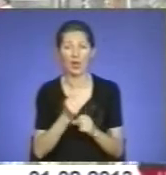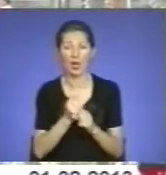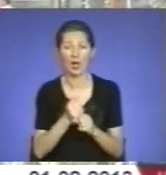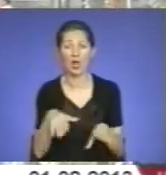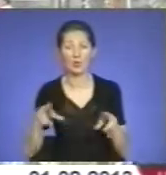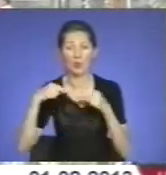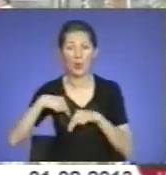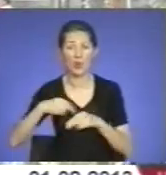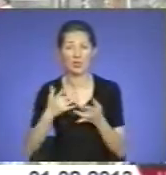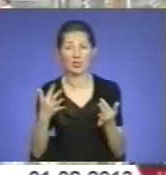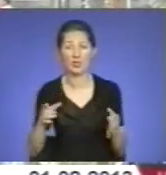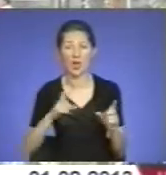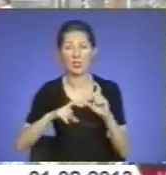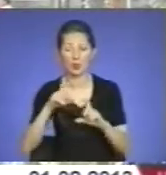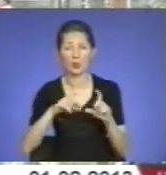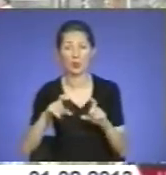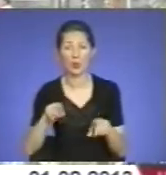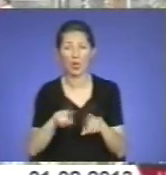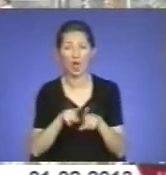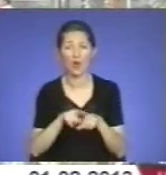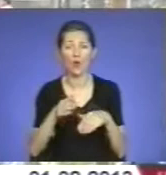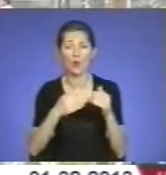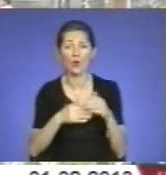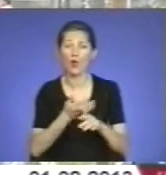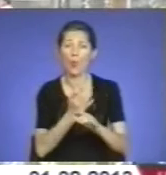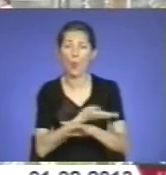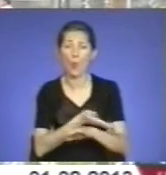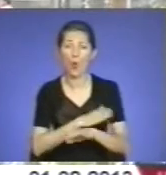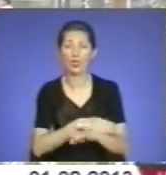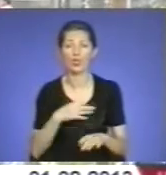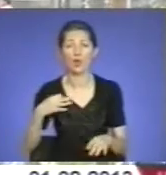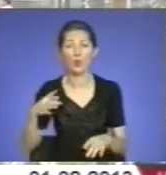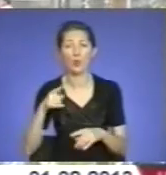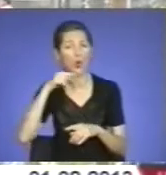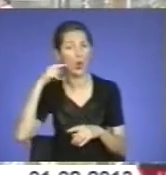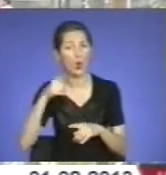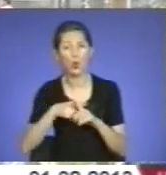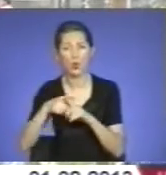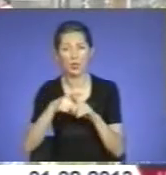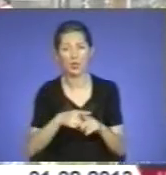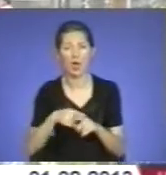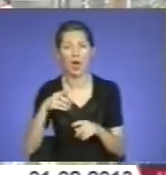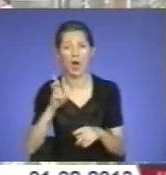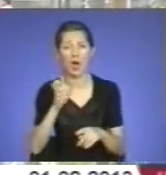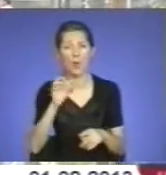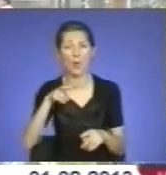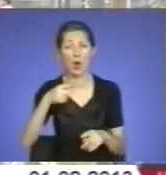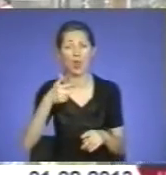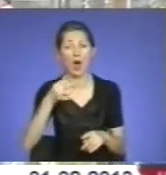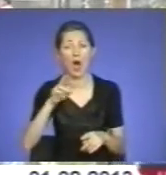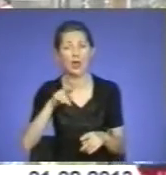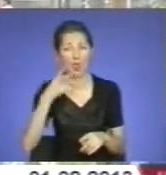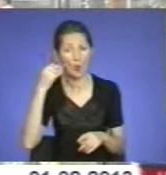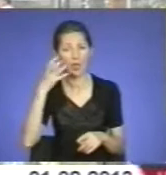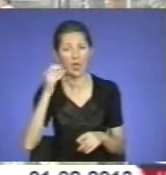інституцій подібного профілю Польщі, Білорусі, Росії, Болгарії, Молдавії. Неодноразові були наші